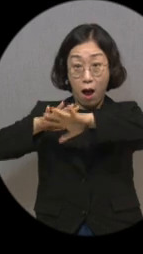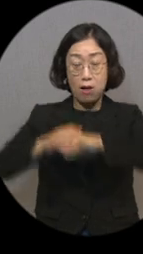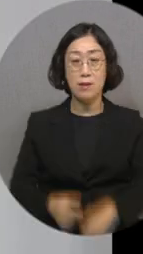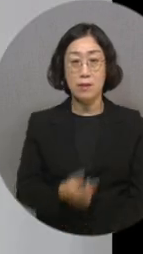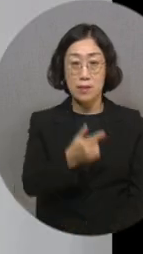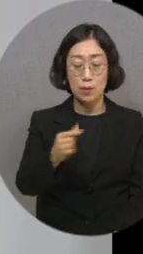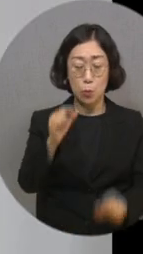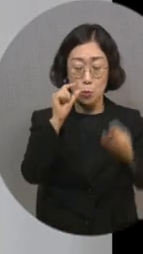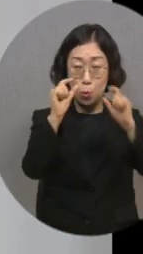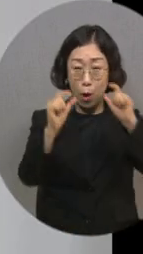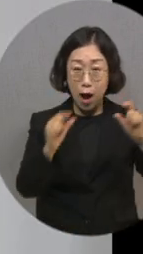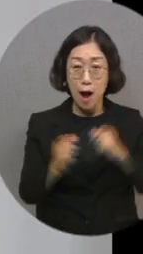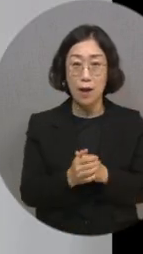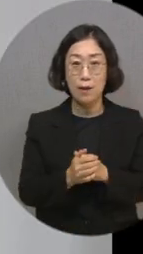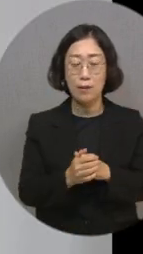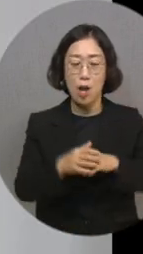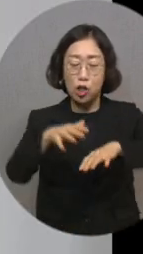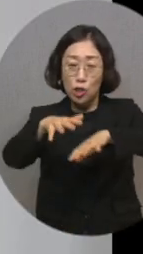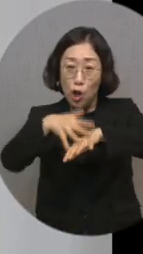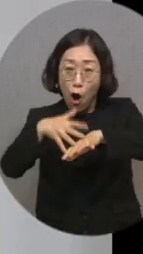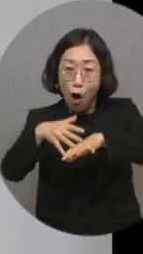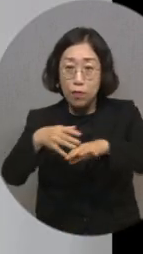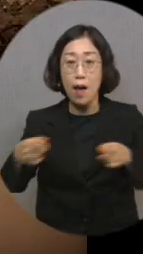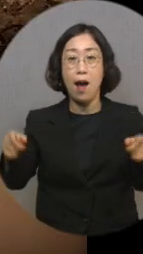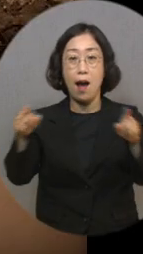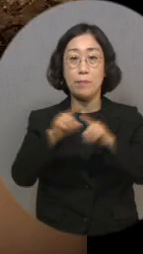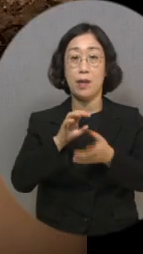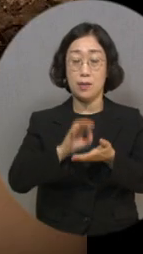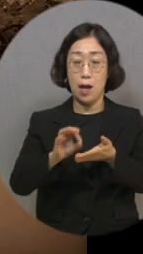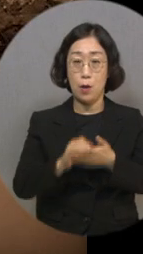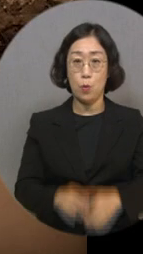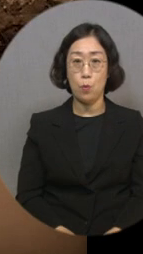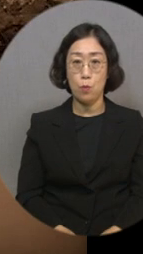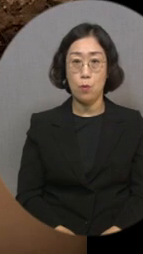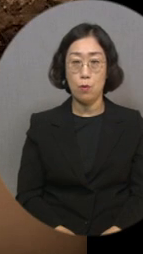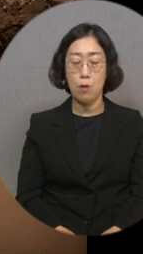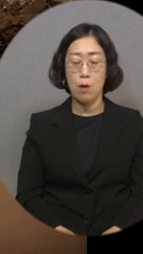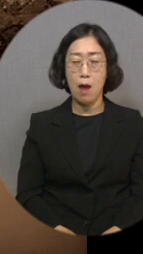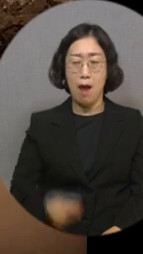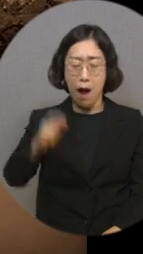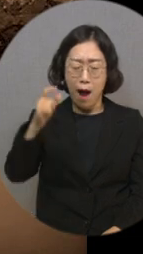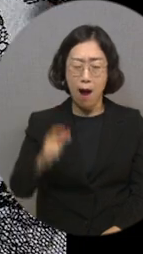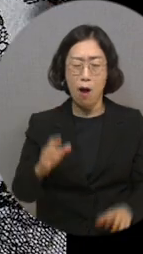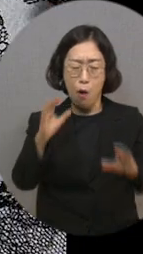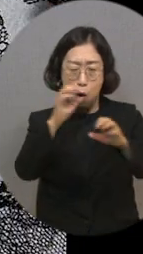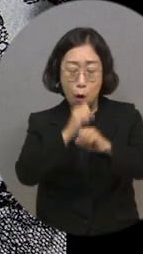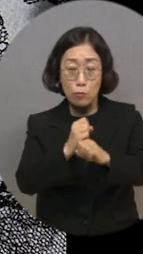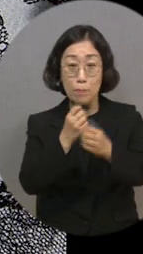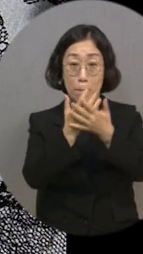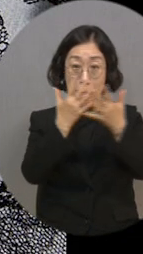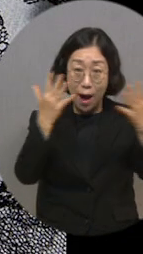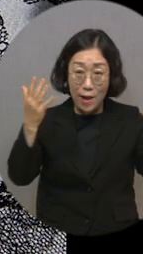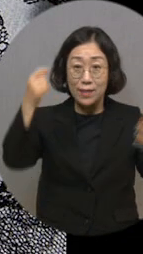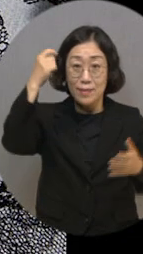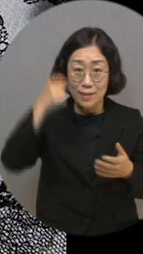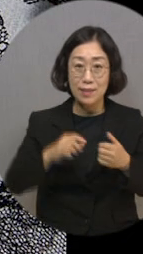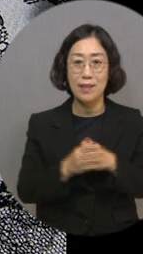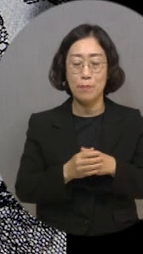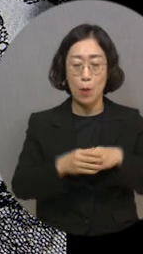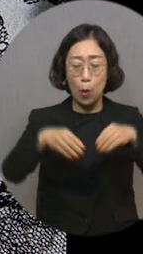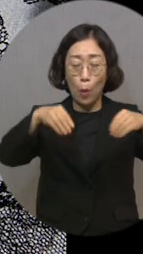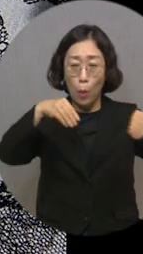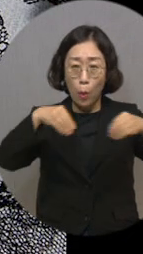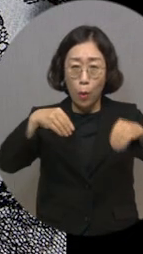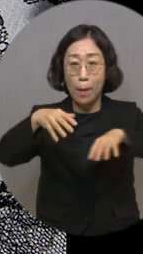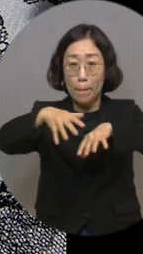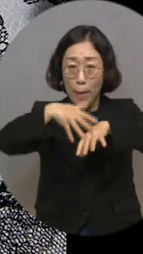조각들과 짙고 옅은 천이 중첩되며 먹그림의 농담을 대신하고 하늘거리는 레이스와 천